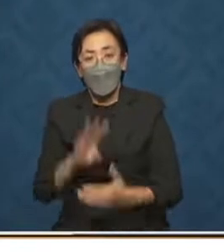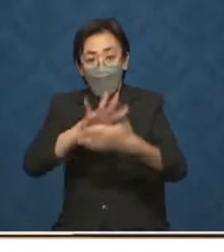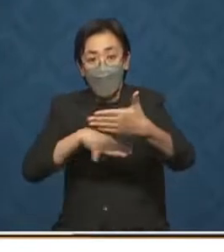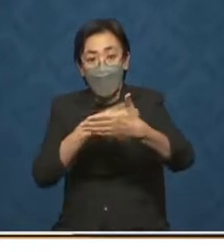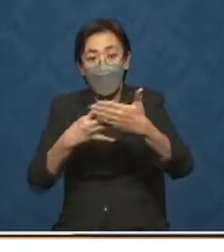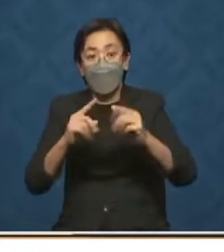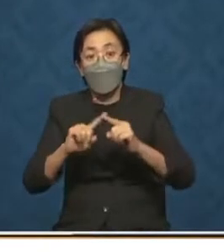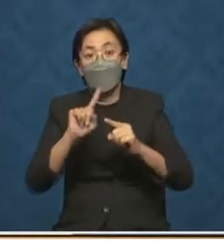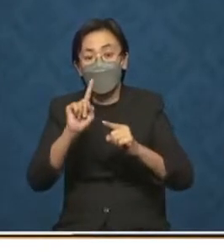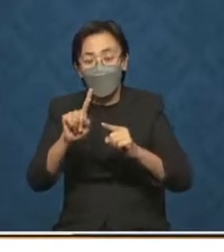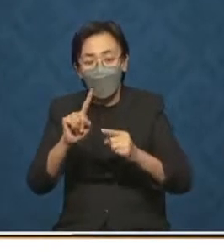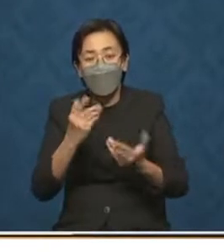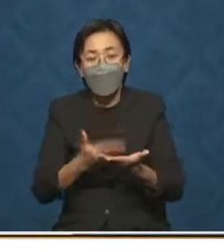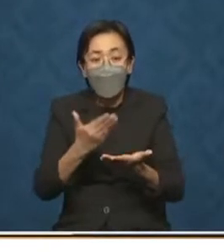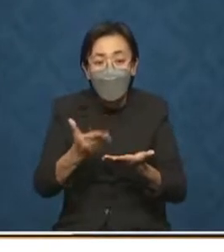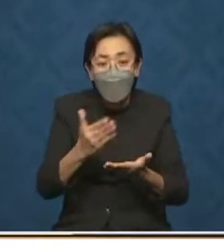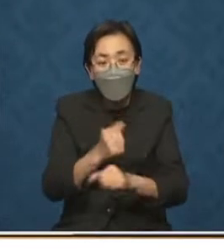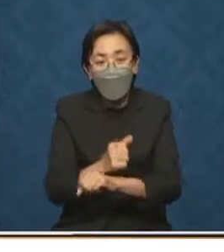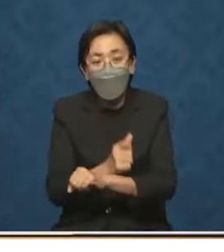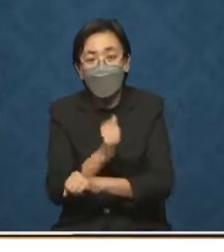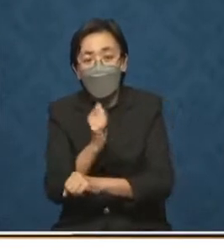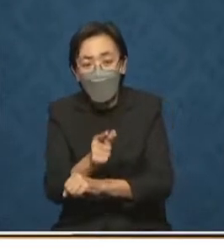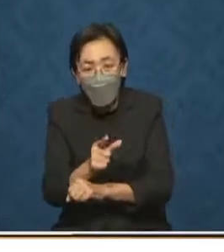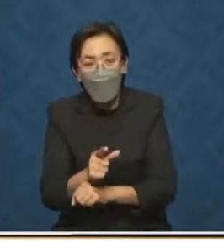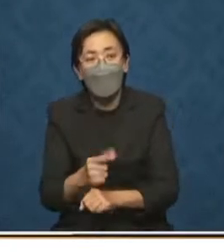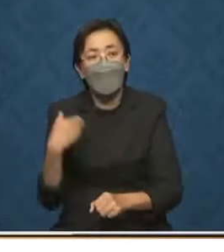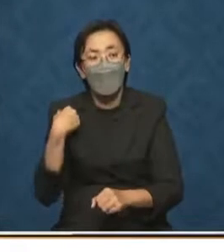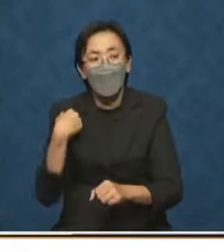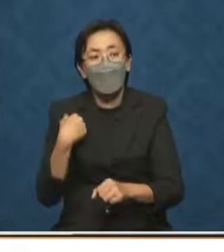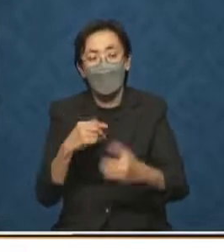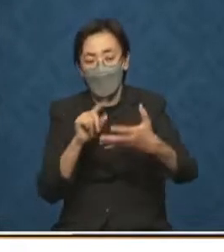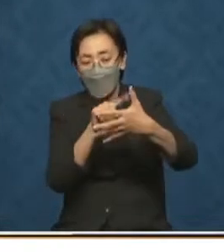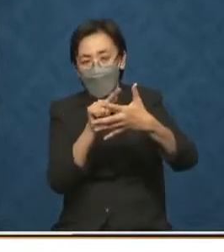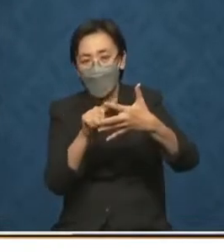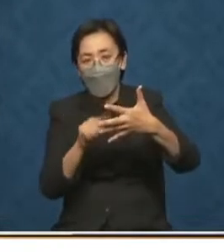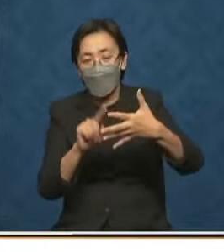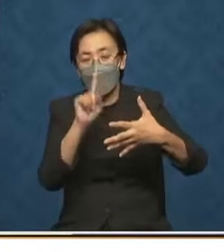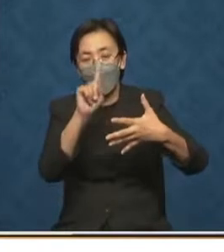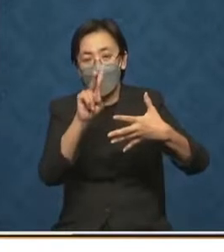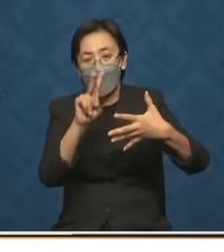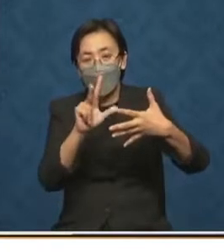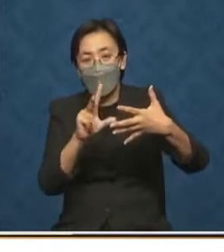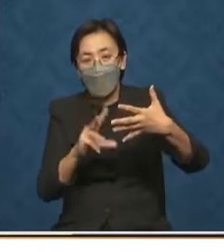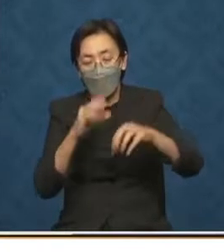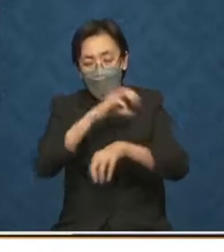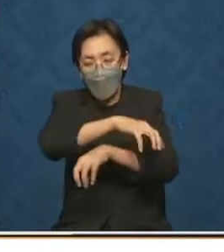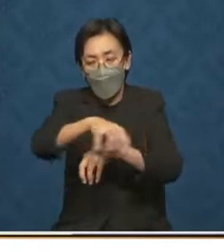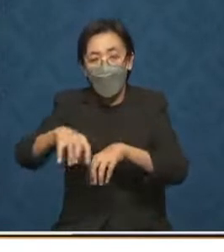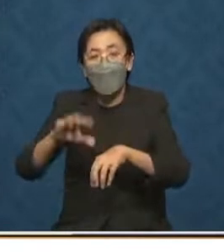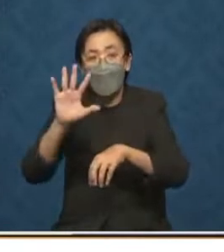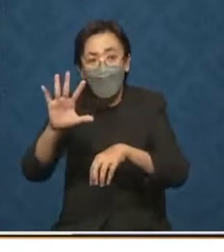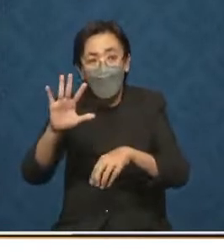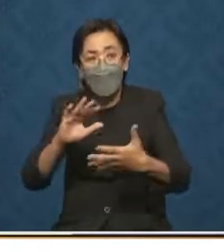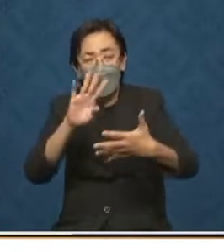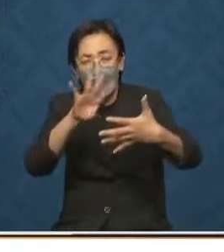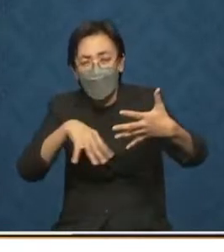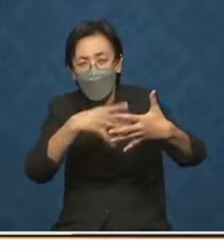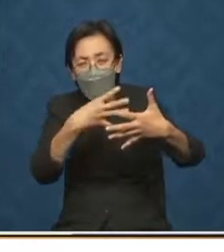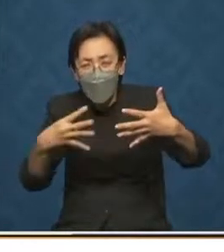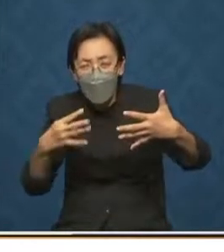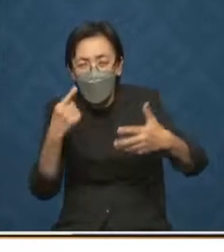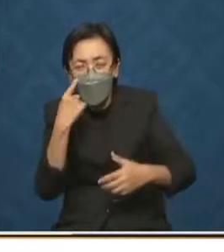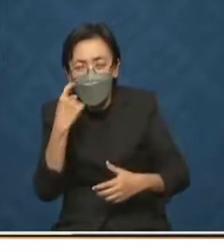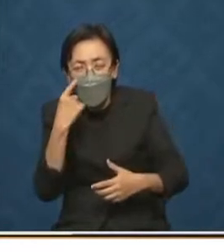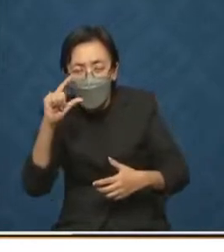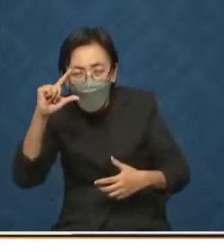ที่ 1 ที่การจัดซือจัจ้างขึนมาแล้วทั้ง 5 แห่งตำทานทั้ง 5 แห่งนี้ถ้าท่านดูตลางตลางันจะอาจรยจะมอง